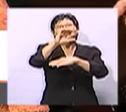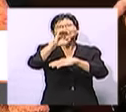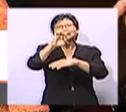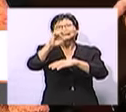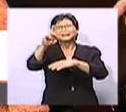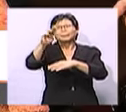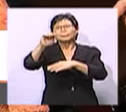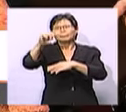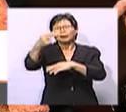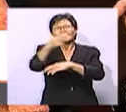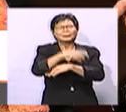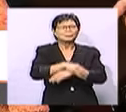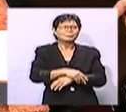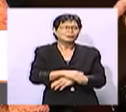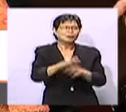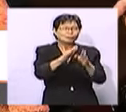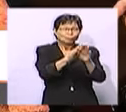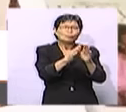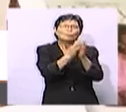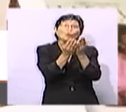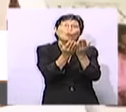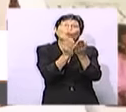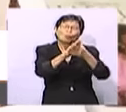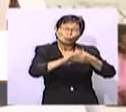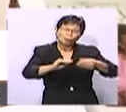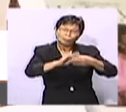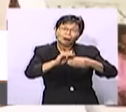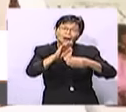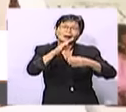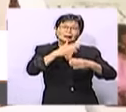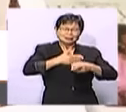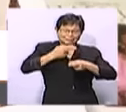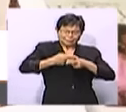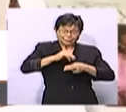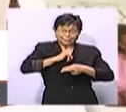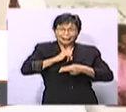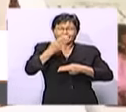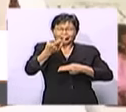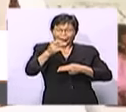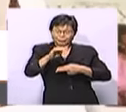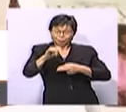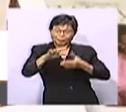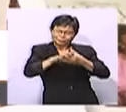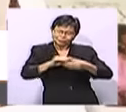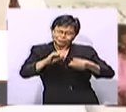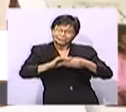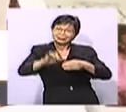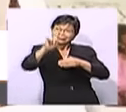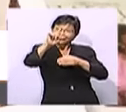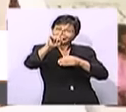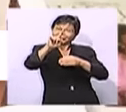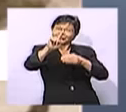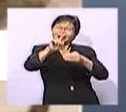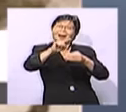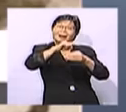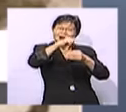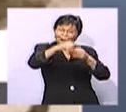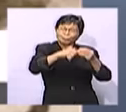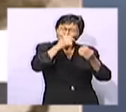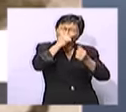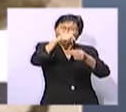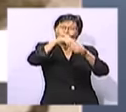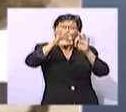Deh. Dalam buku biografinya, Nama Saya Hasmah, beliau menceritakan salah satu perkara menarik mengenai